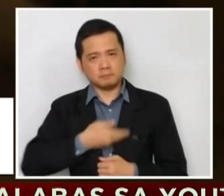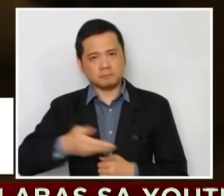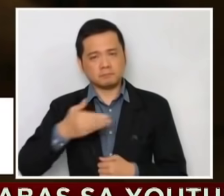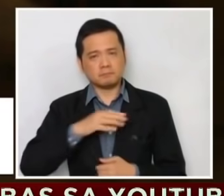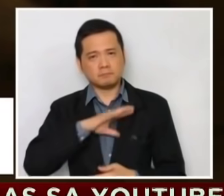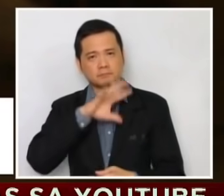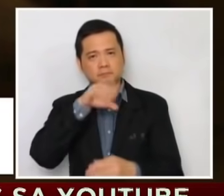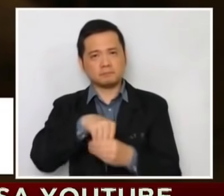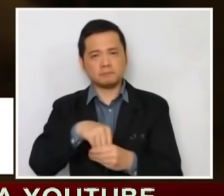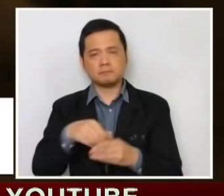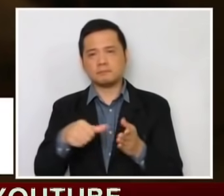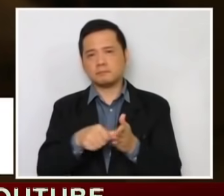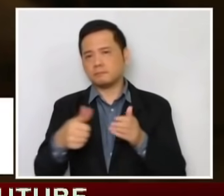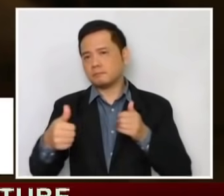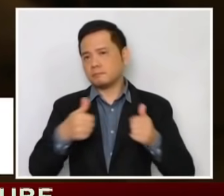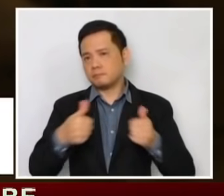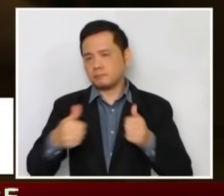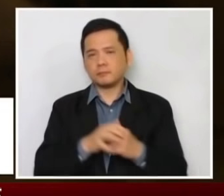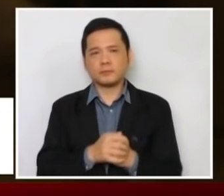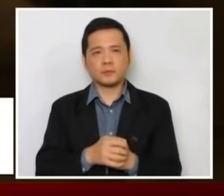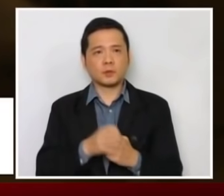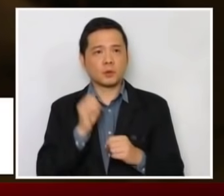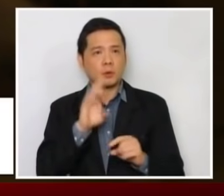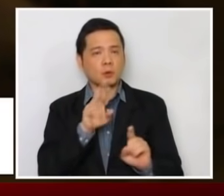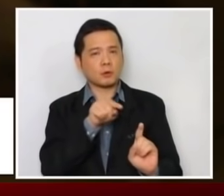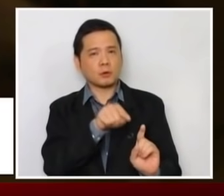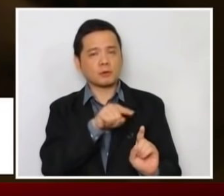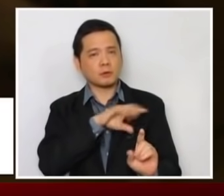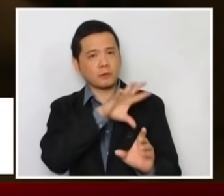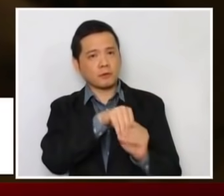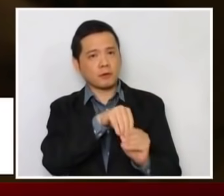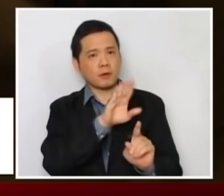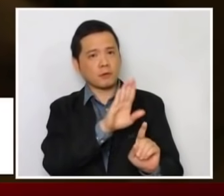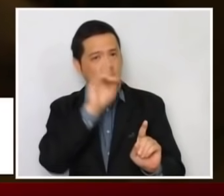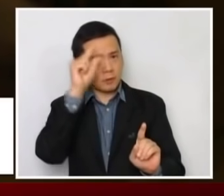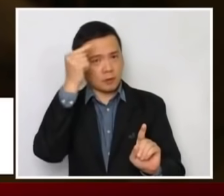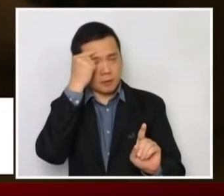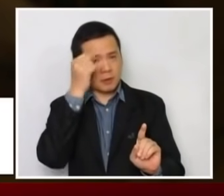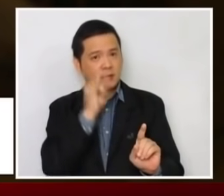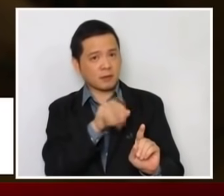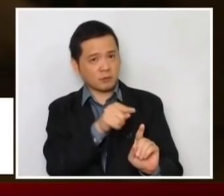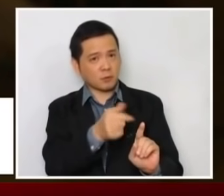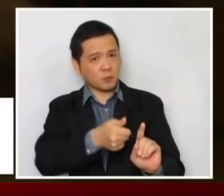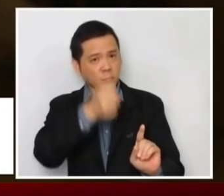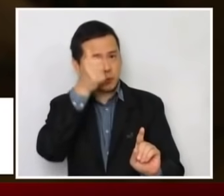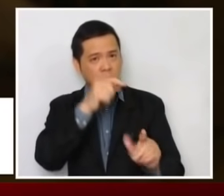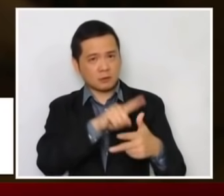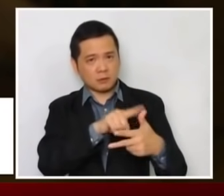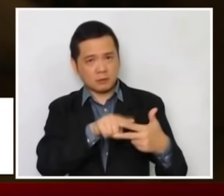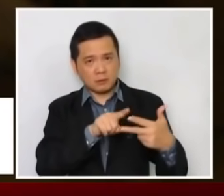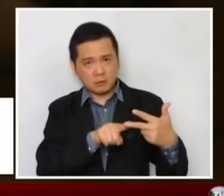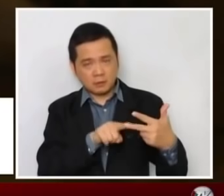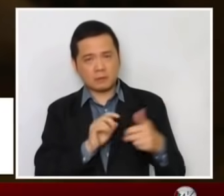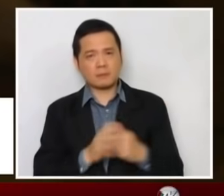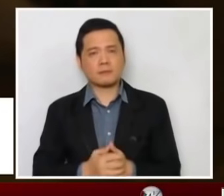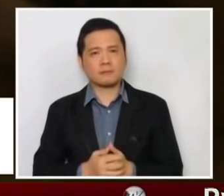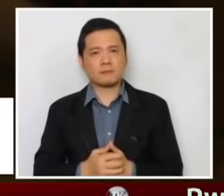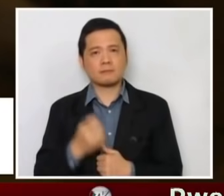bilang bahagi ng kanilang administrasyon sakaling manalo sila. Ang tugon